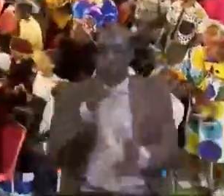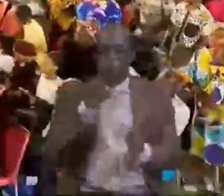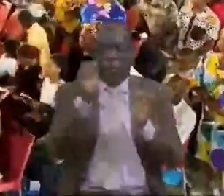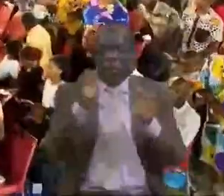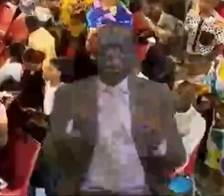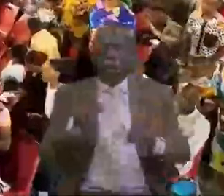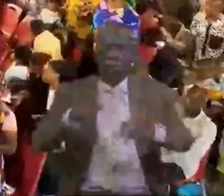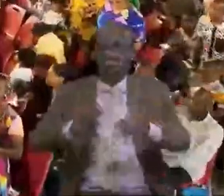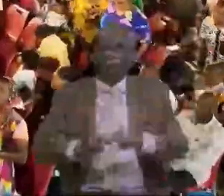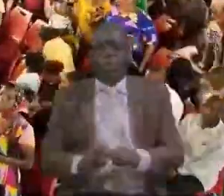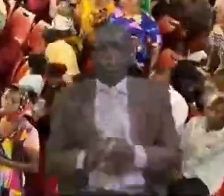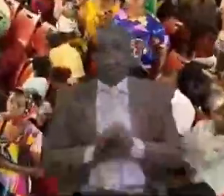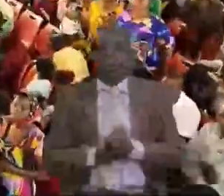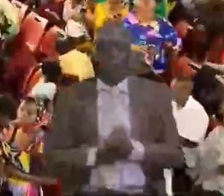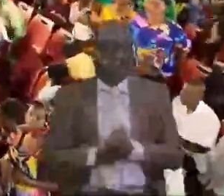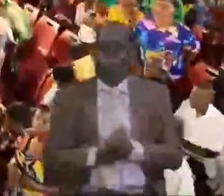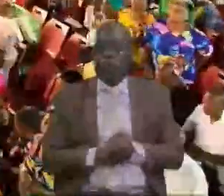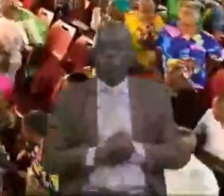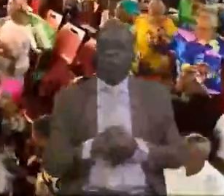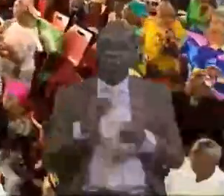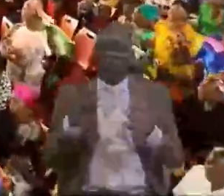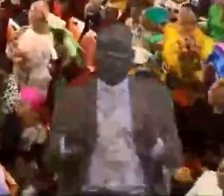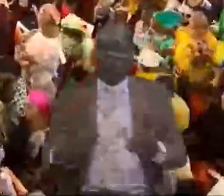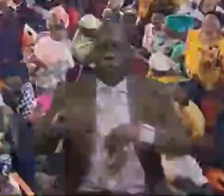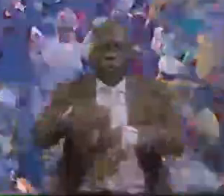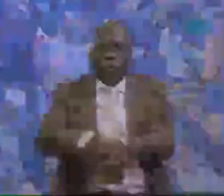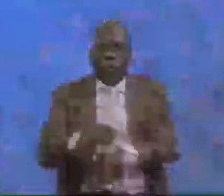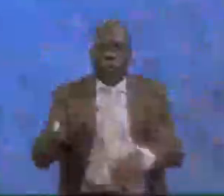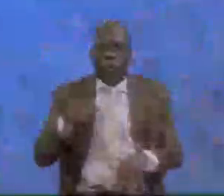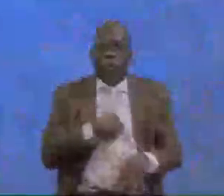asseoir. Ce soir, nous considérons Jésus,